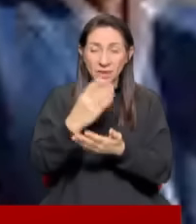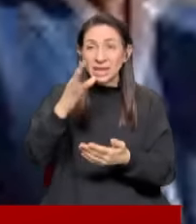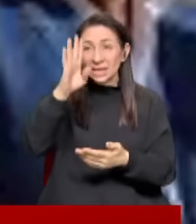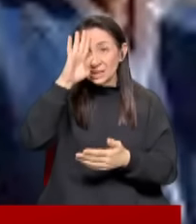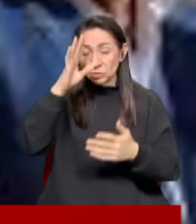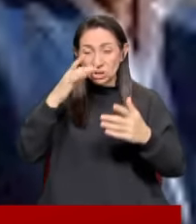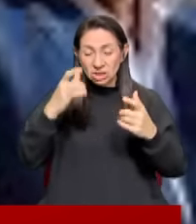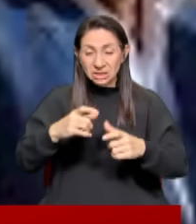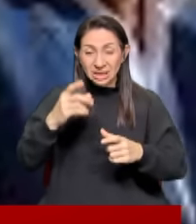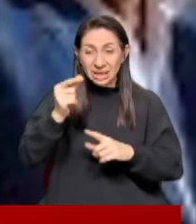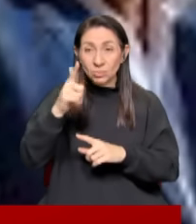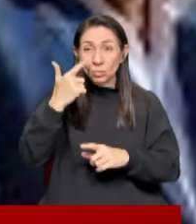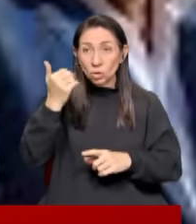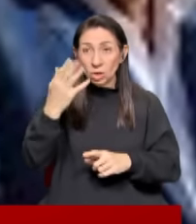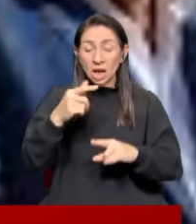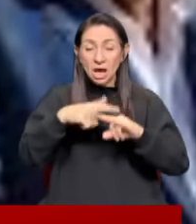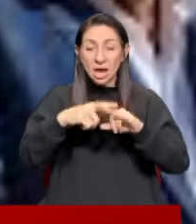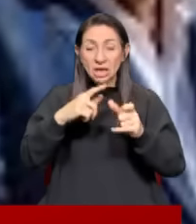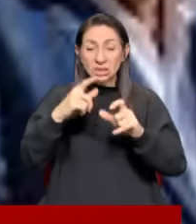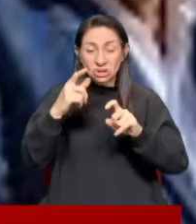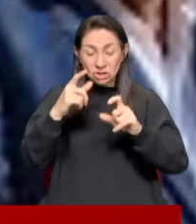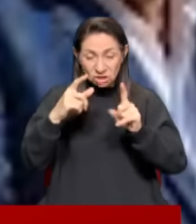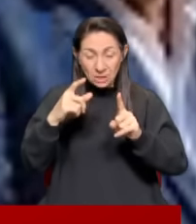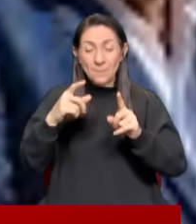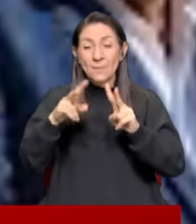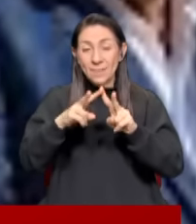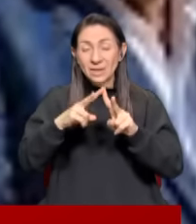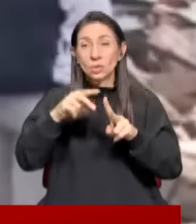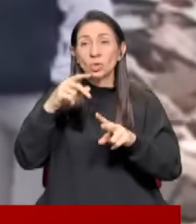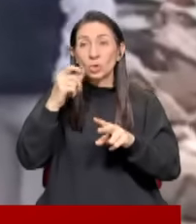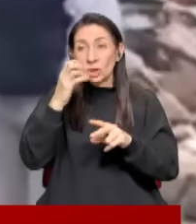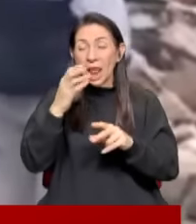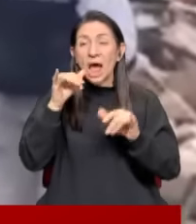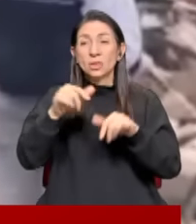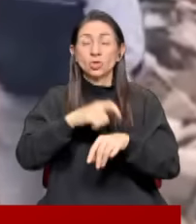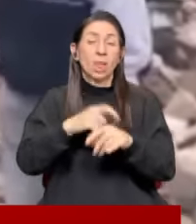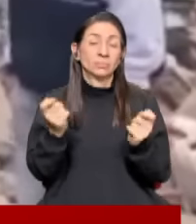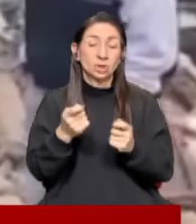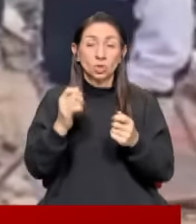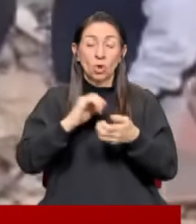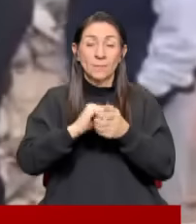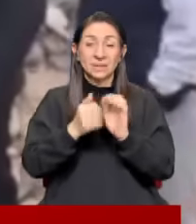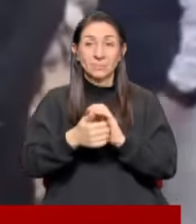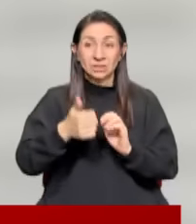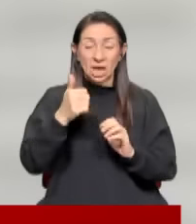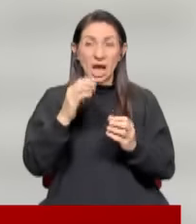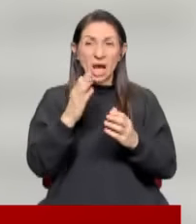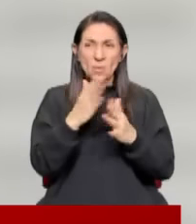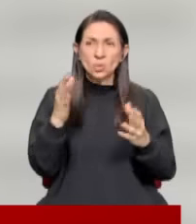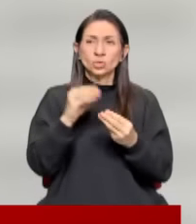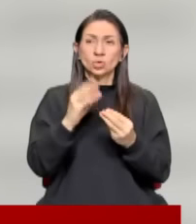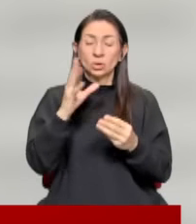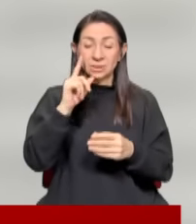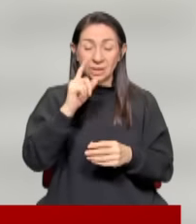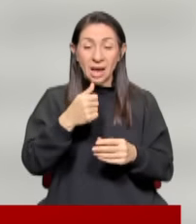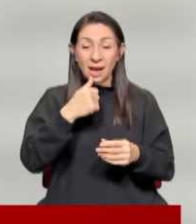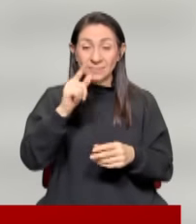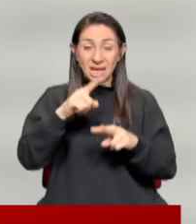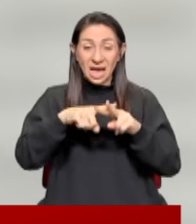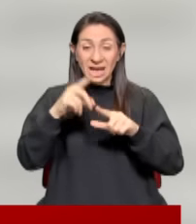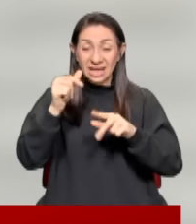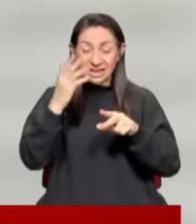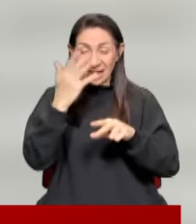Çevre ve Şehircilik İl Müdürü olan Hacı Mehmet Güner'le aynı dönem çalıştı. Kooperatif başkanı olarak da asli kusurlu olduğu tespit edilen abisi Ali